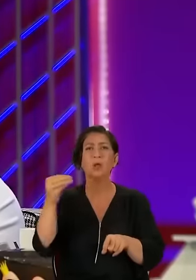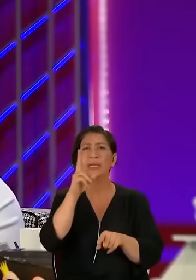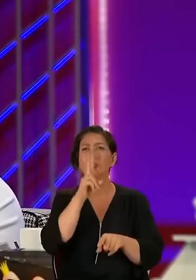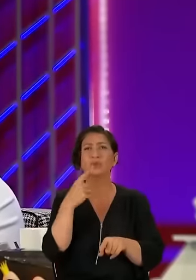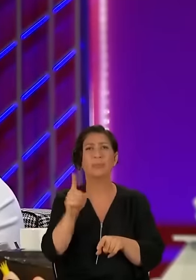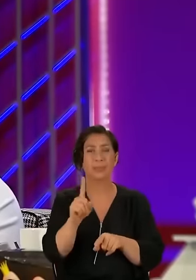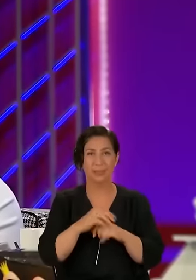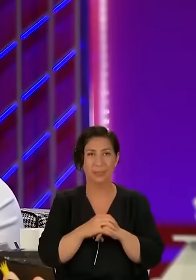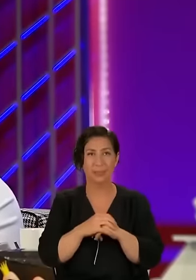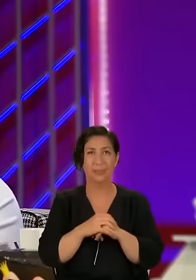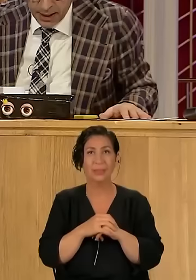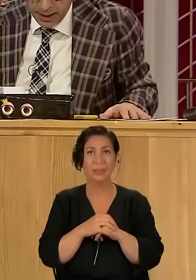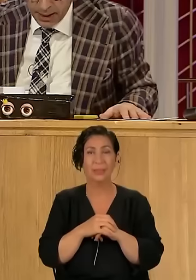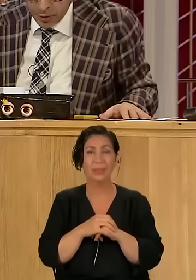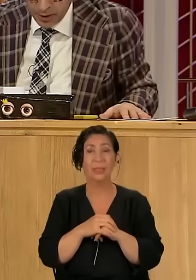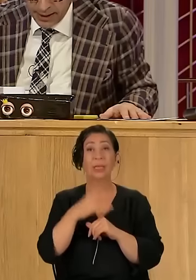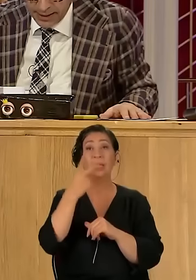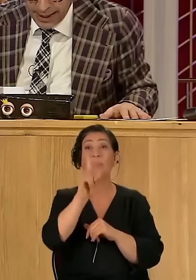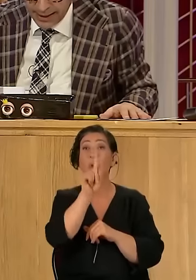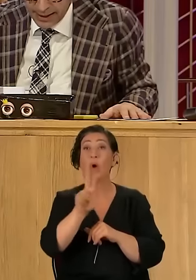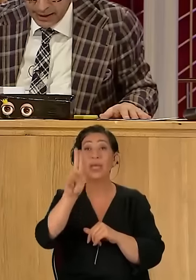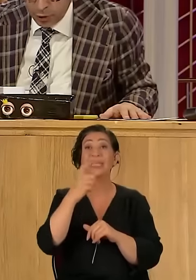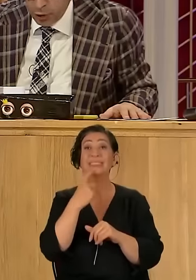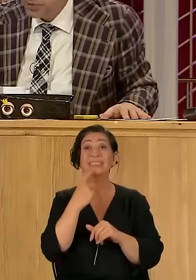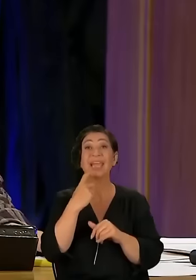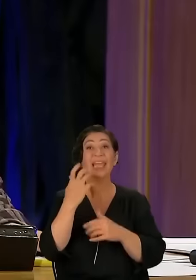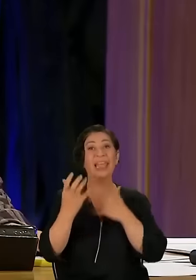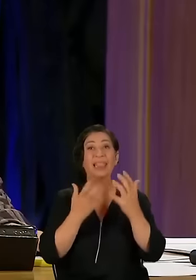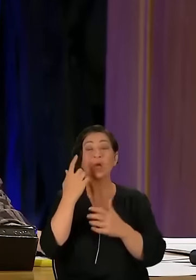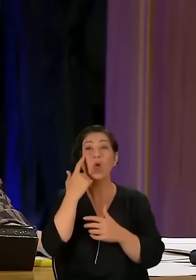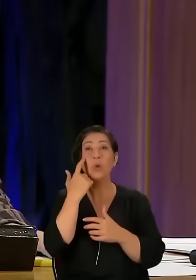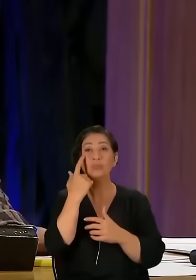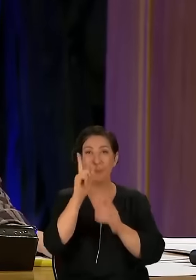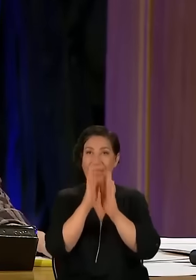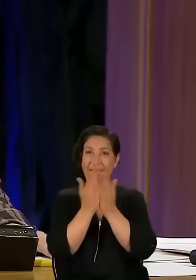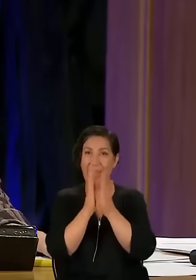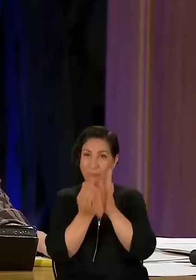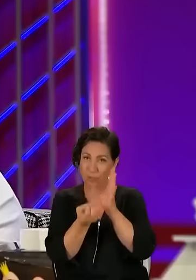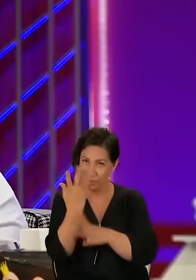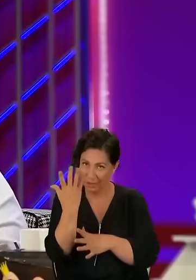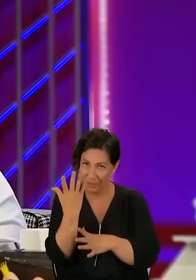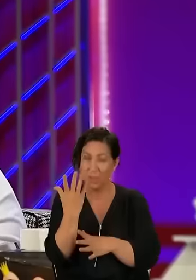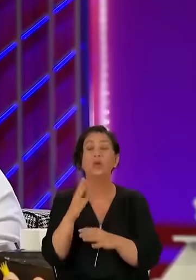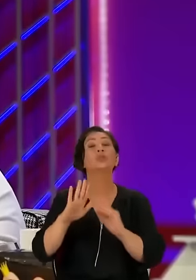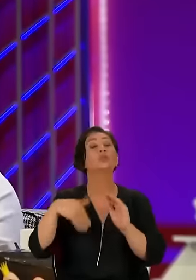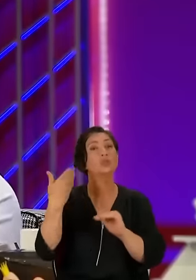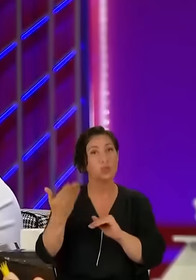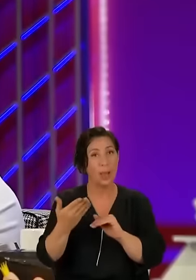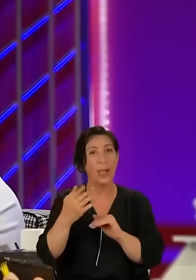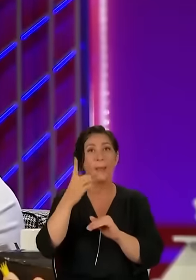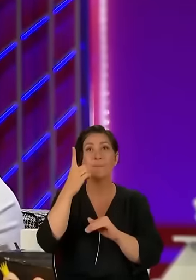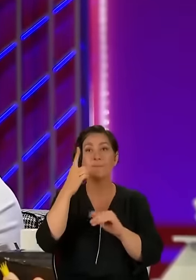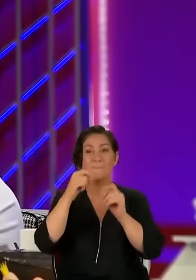1.200.000. Mükemmel. 2017'de Yanık Görümce isimli bir kitabım çıktı. Çıkıyor. Ve Bir